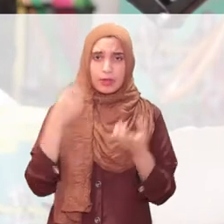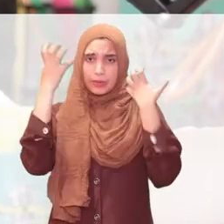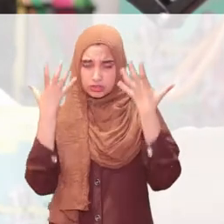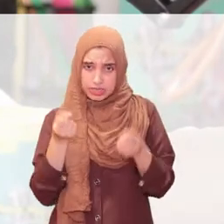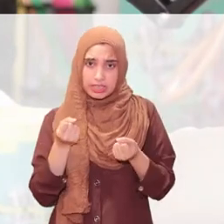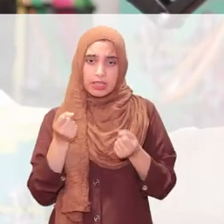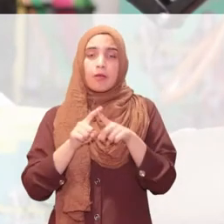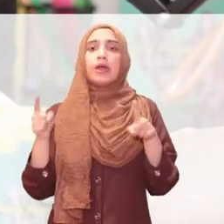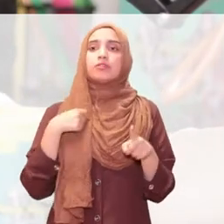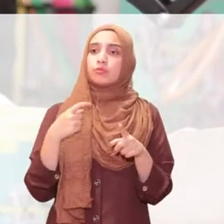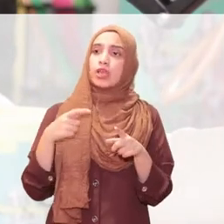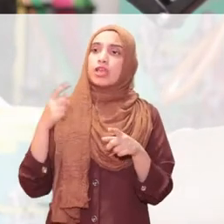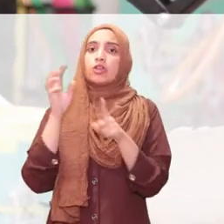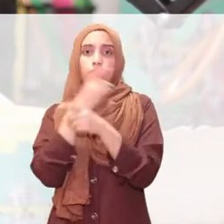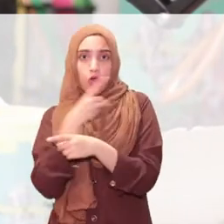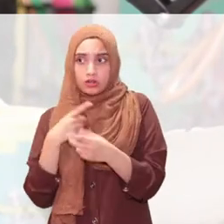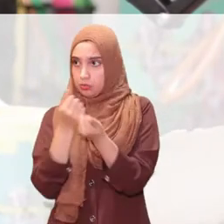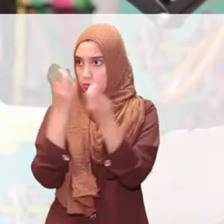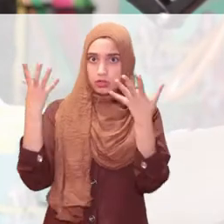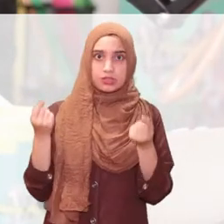बट ईयह वे शोल्ड